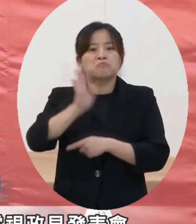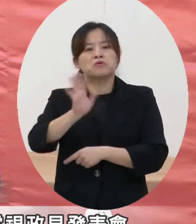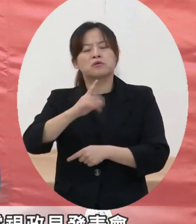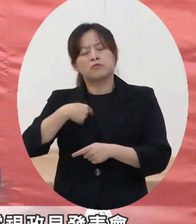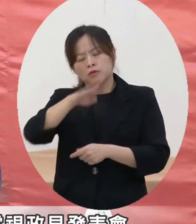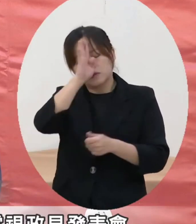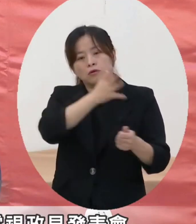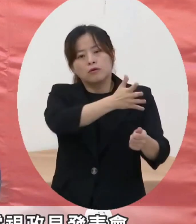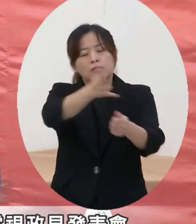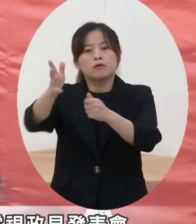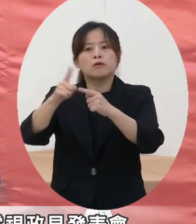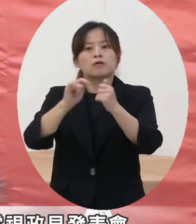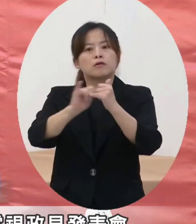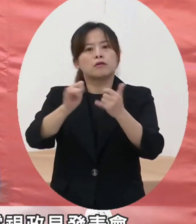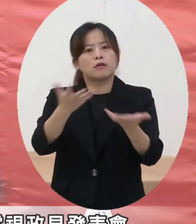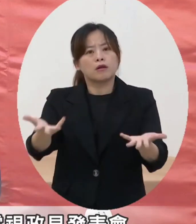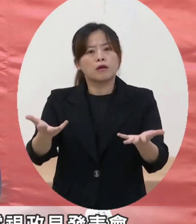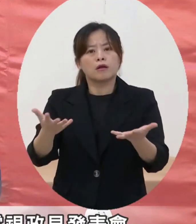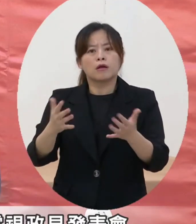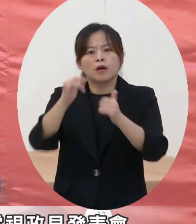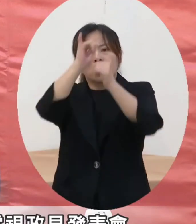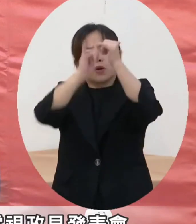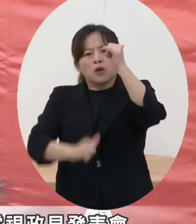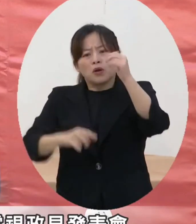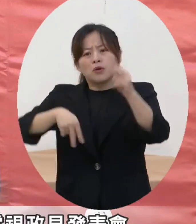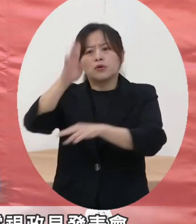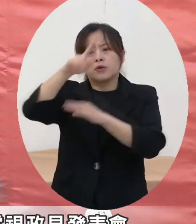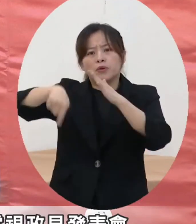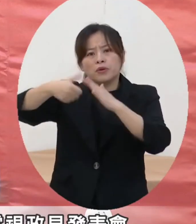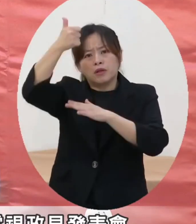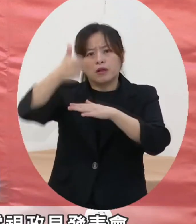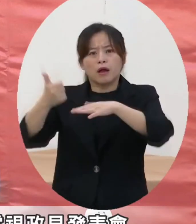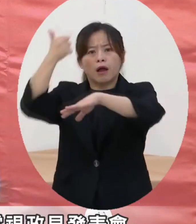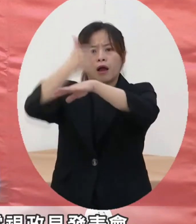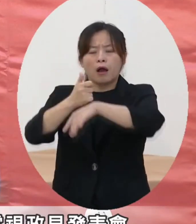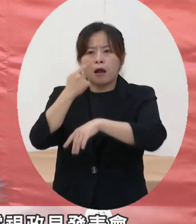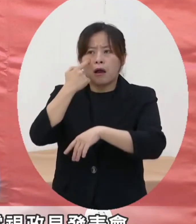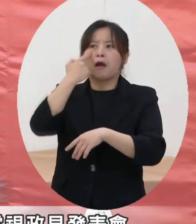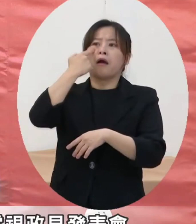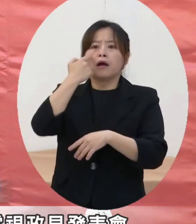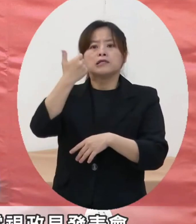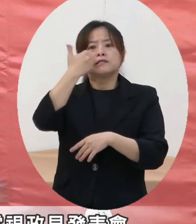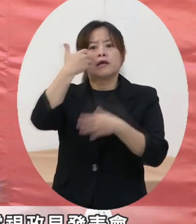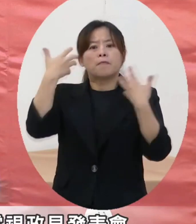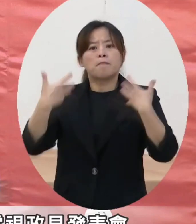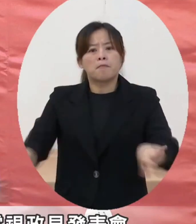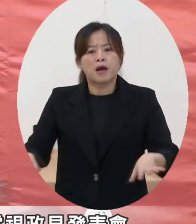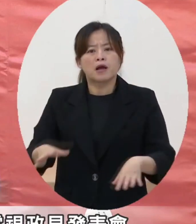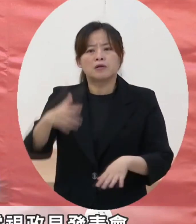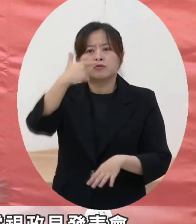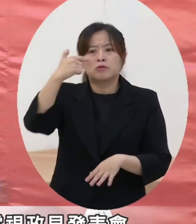想要请教各位市民朋友，历届的行政院长担任这么高的职务，有谁